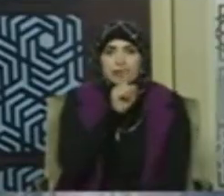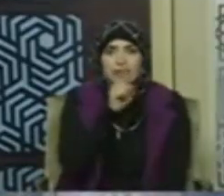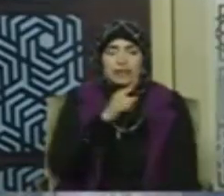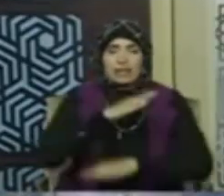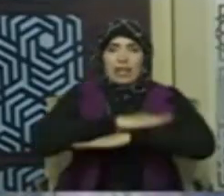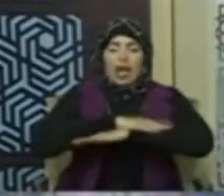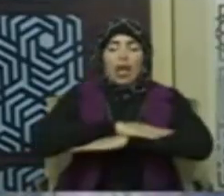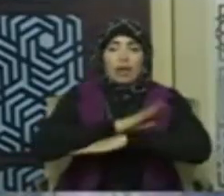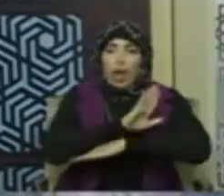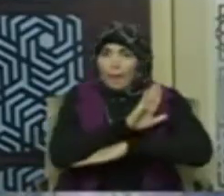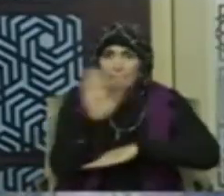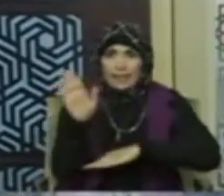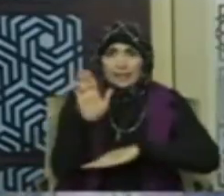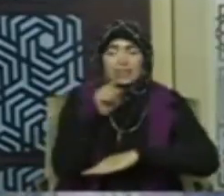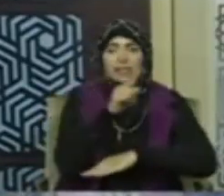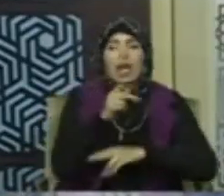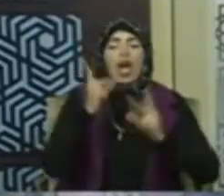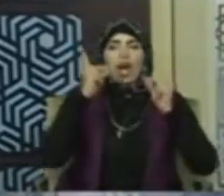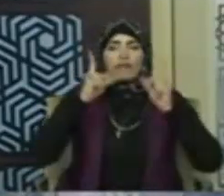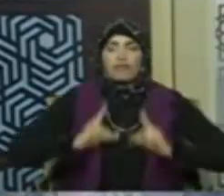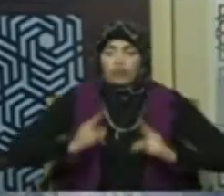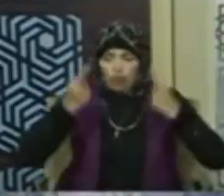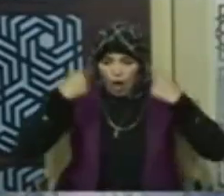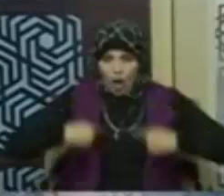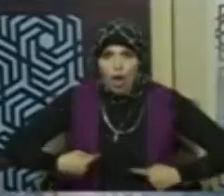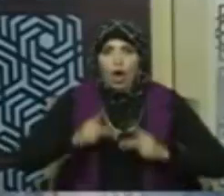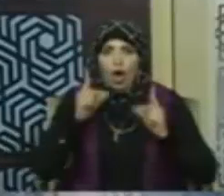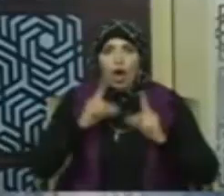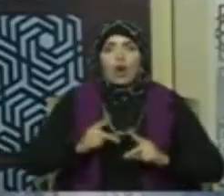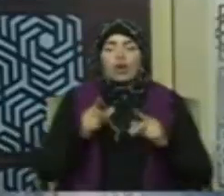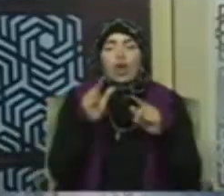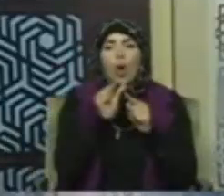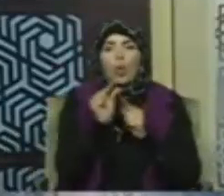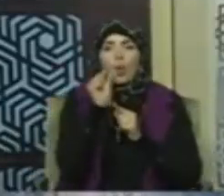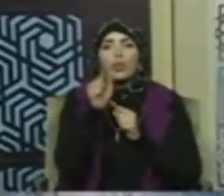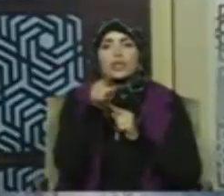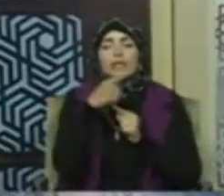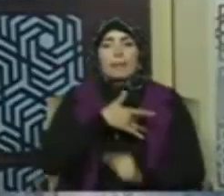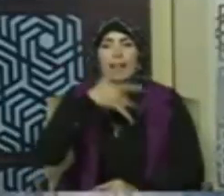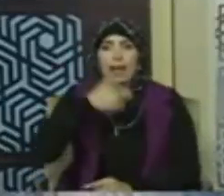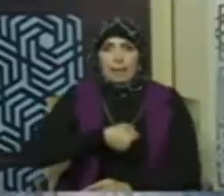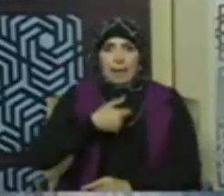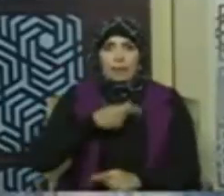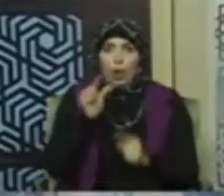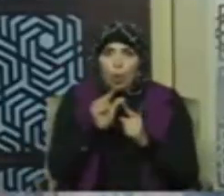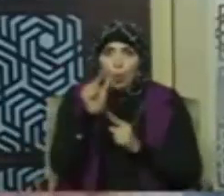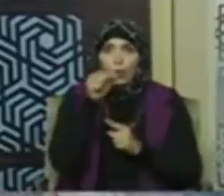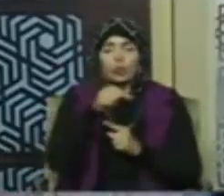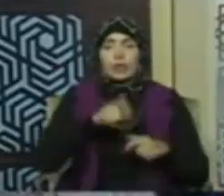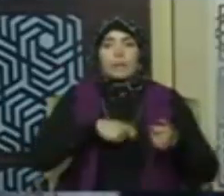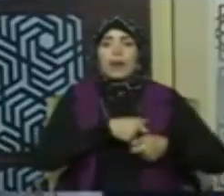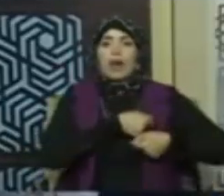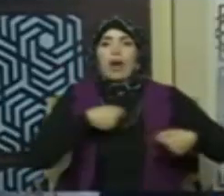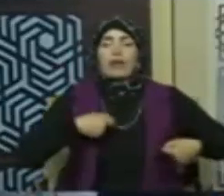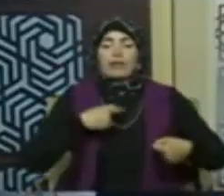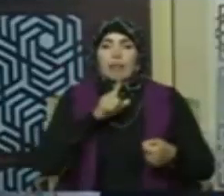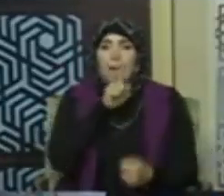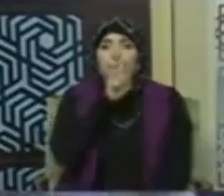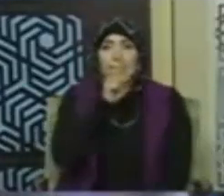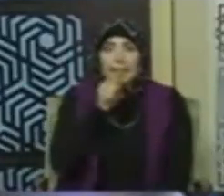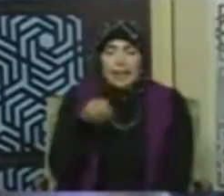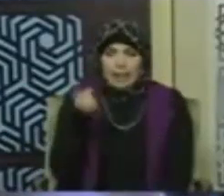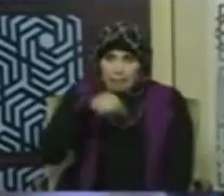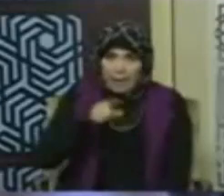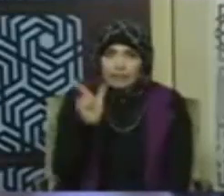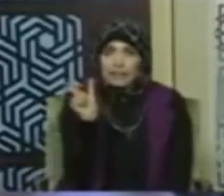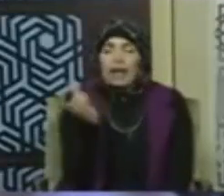أخلاقية فقط. الطهارة جزء من الإيمان وجزء من العقيدة، بل إن النبي